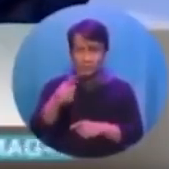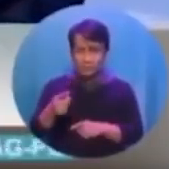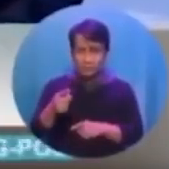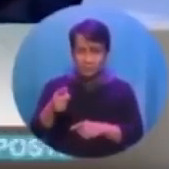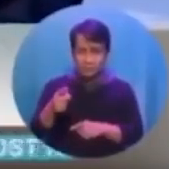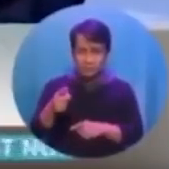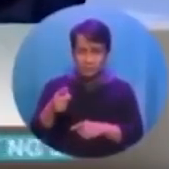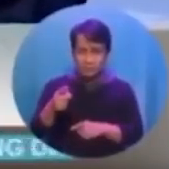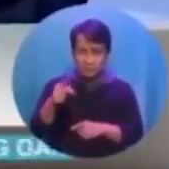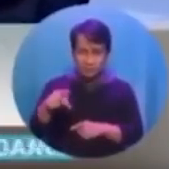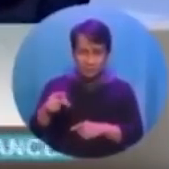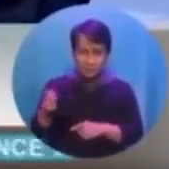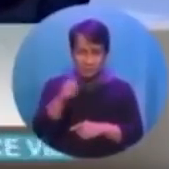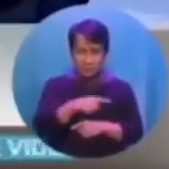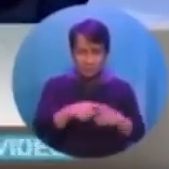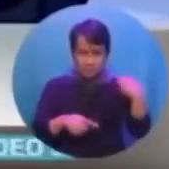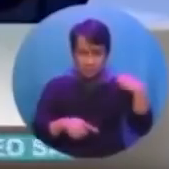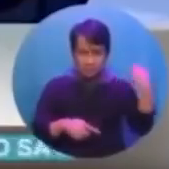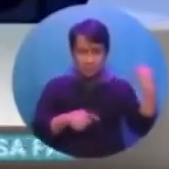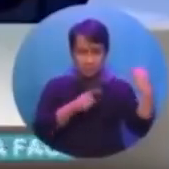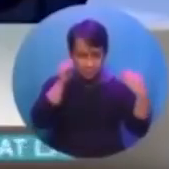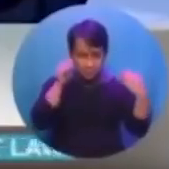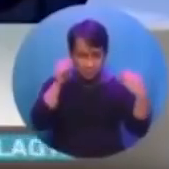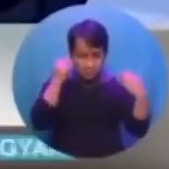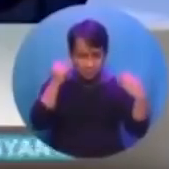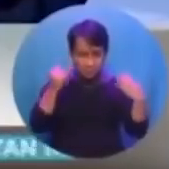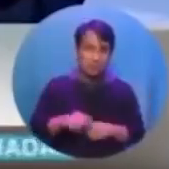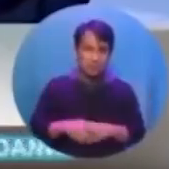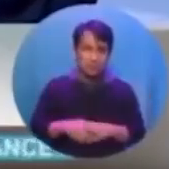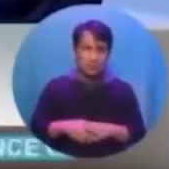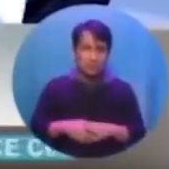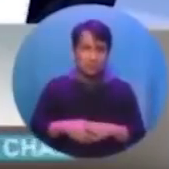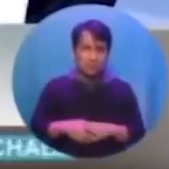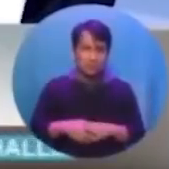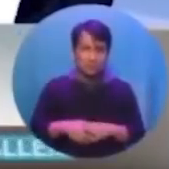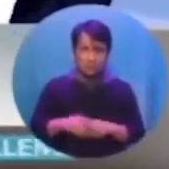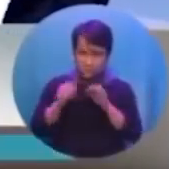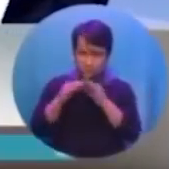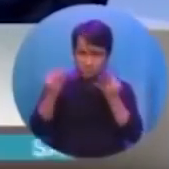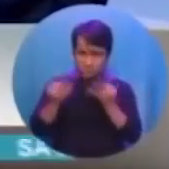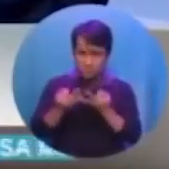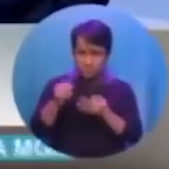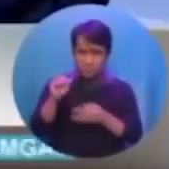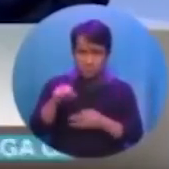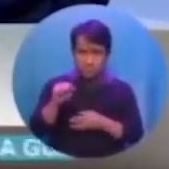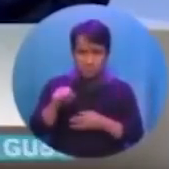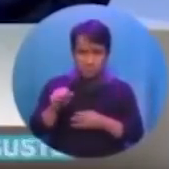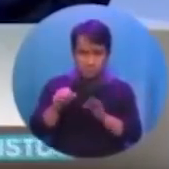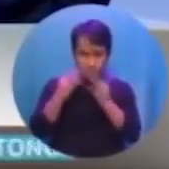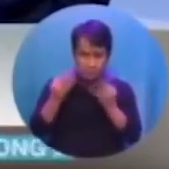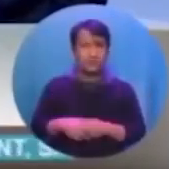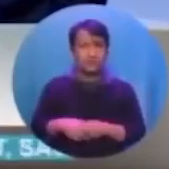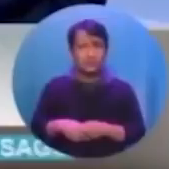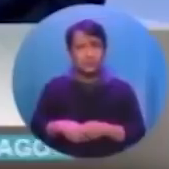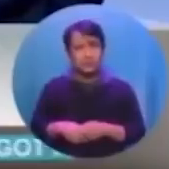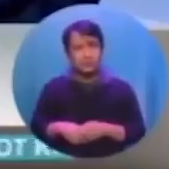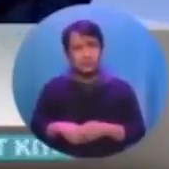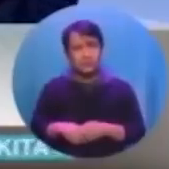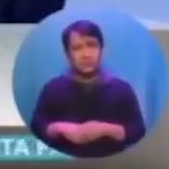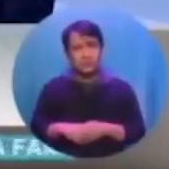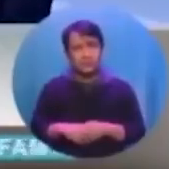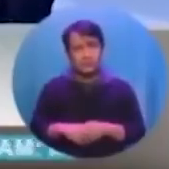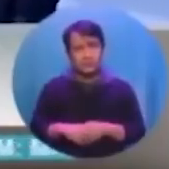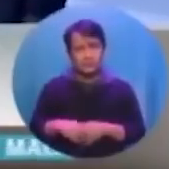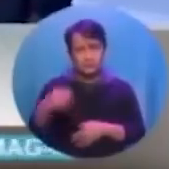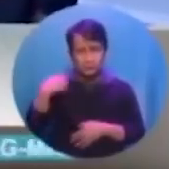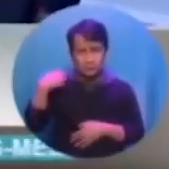na po yung amo po ni Harjan? Po, sir. Yung mga kamag-anak din po? O, yung kamag-anak. Okay, yung sige.